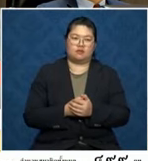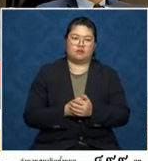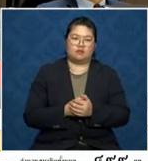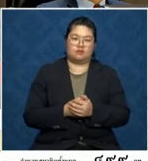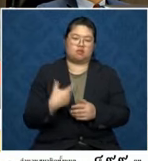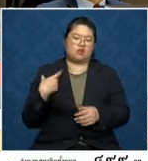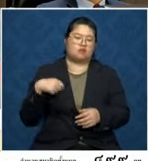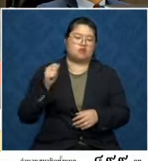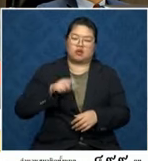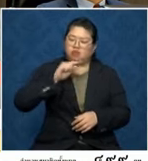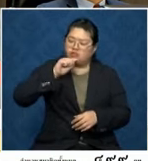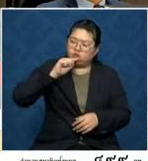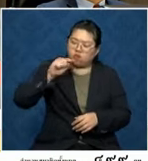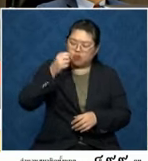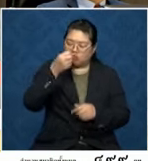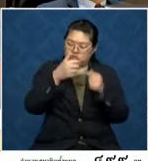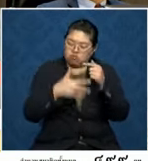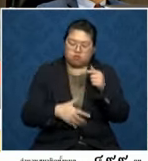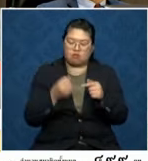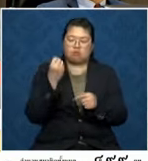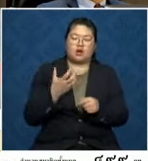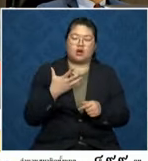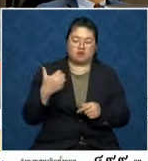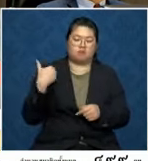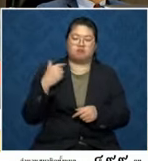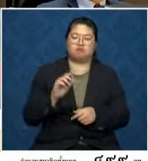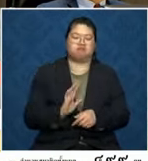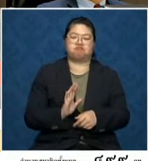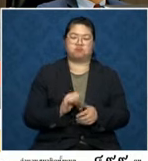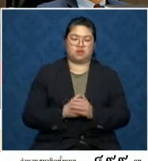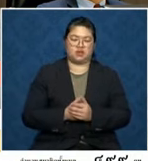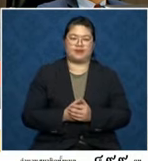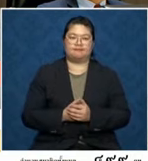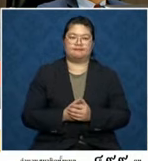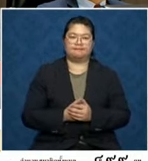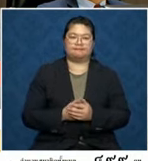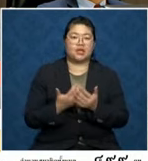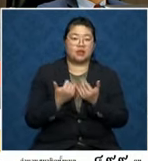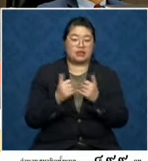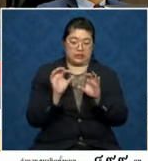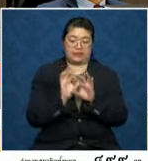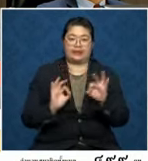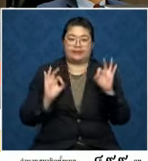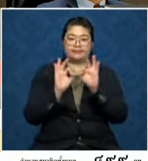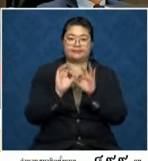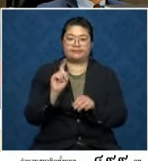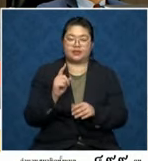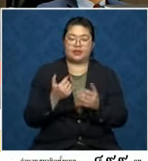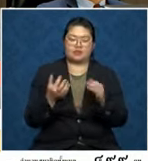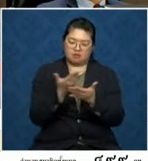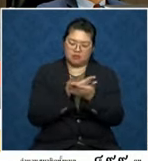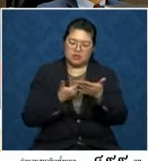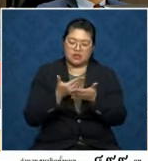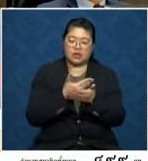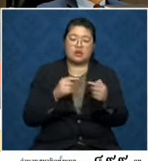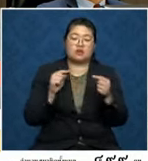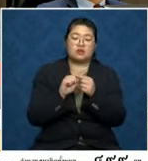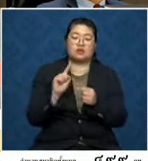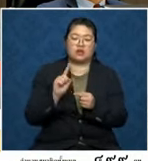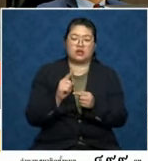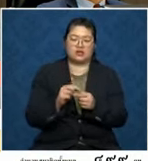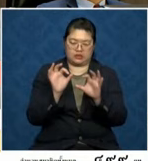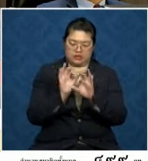งรกศาลดังนั้นครับสิ่งที่สำคัญก็คือว่าเราควรจะต้องพิจารณาในส่วนของเ